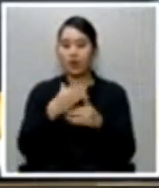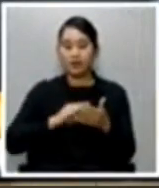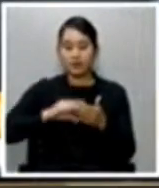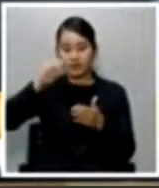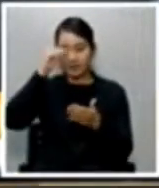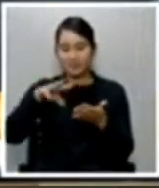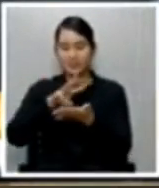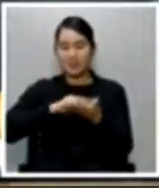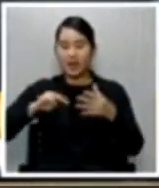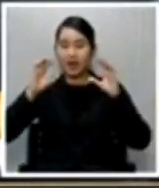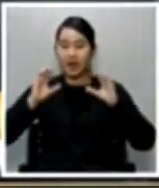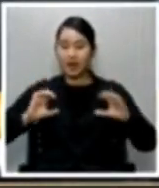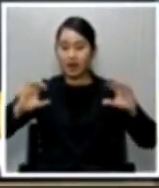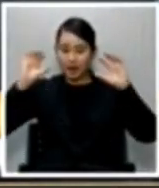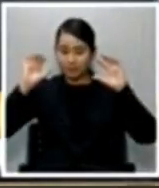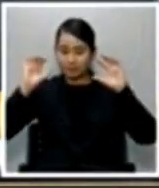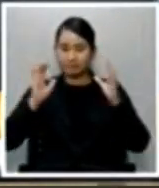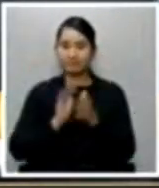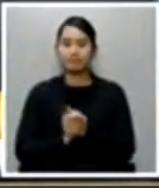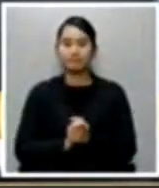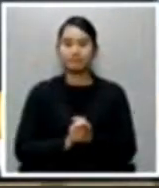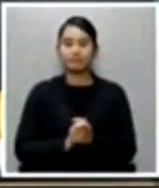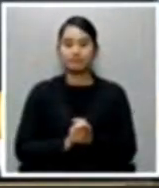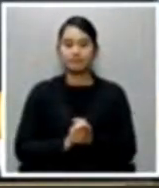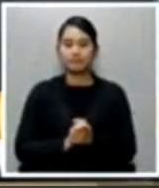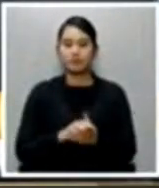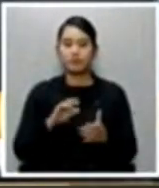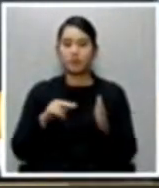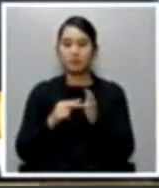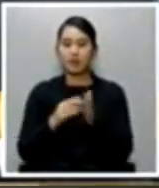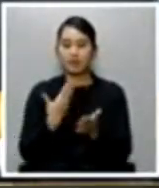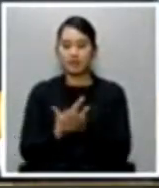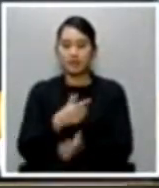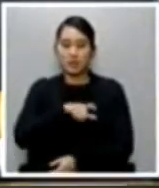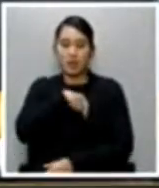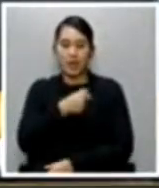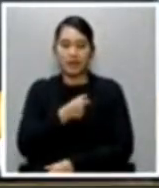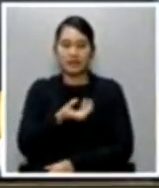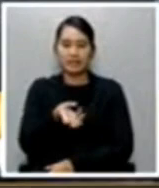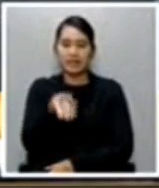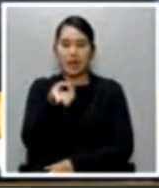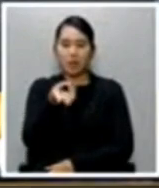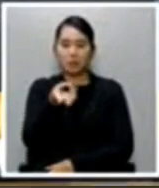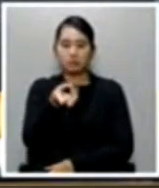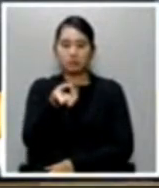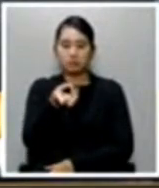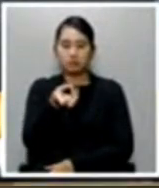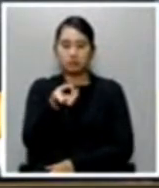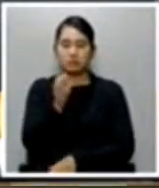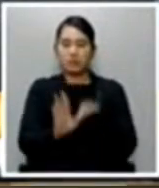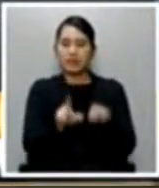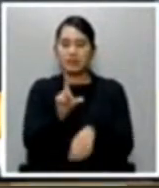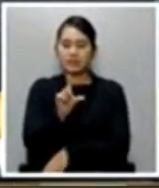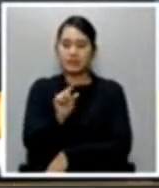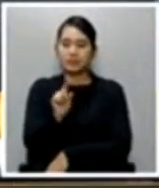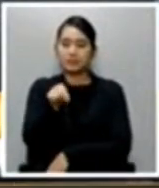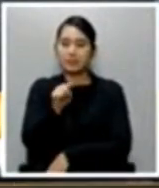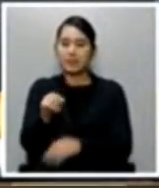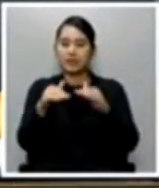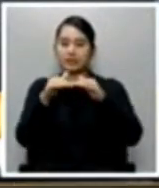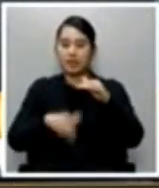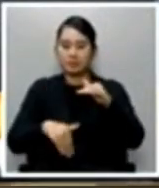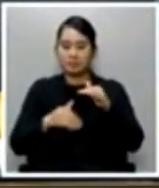ของรัฐจริงๆแล้วเนี่ยเค้าเนี่ยจ่ายเงินส่วนตัวเค้าเนี่ยน้อยมากนะครับไม่เกิน 20% น